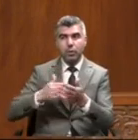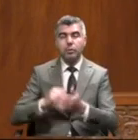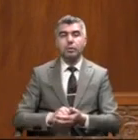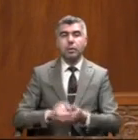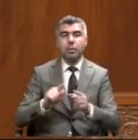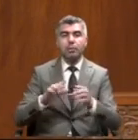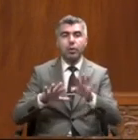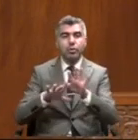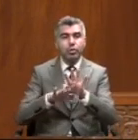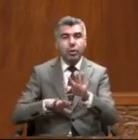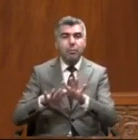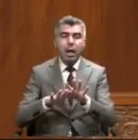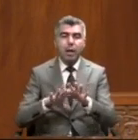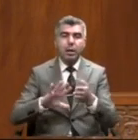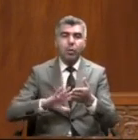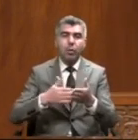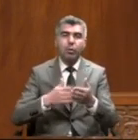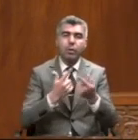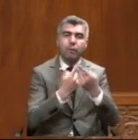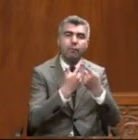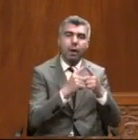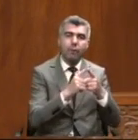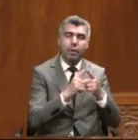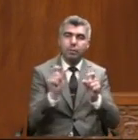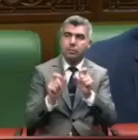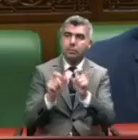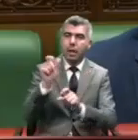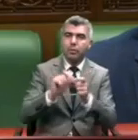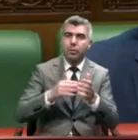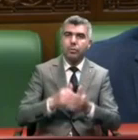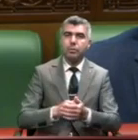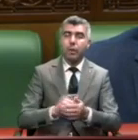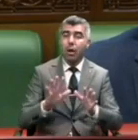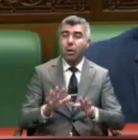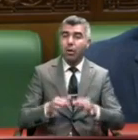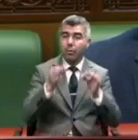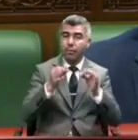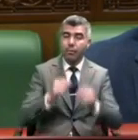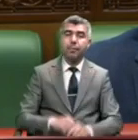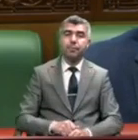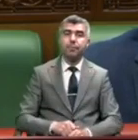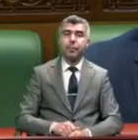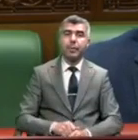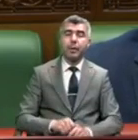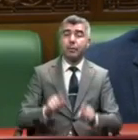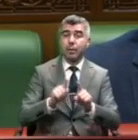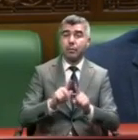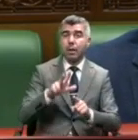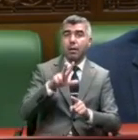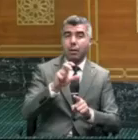الاوضاع الاجتماعيه لمختلف الشرائح وهو ما شكل ضغطا كبيرا